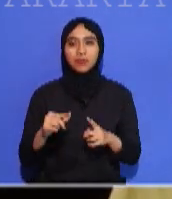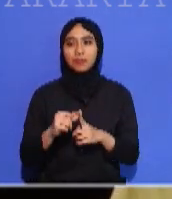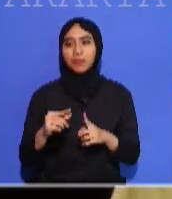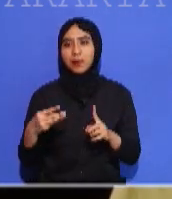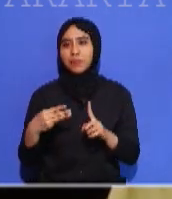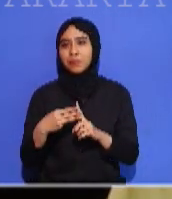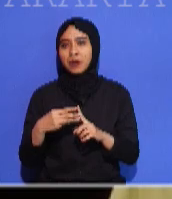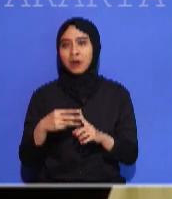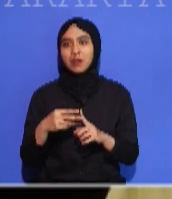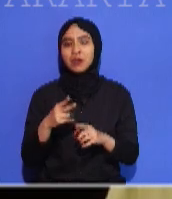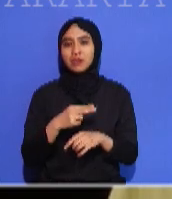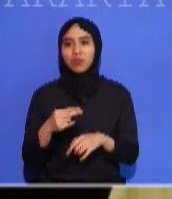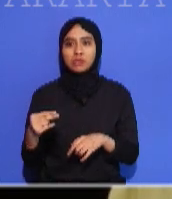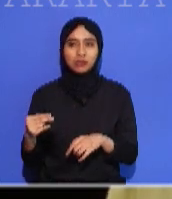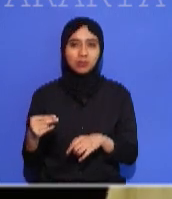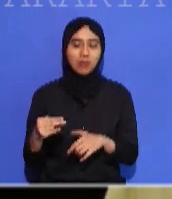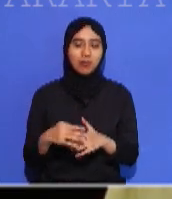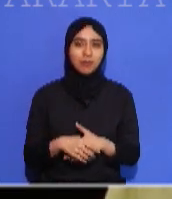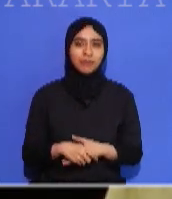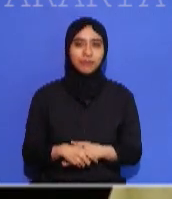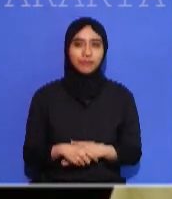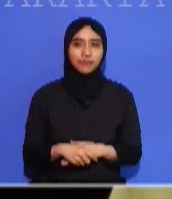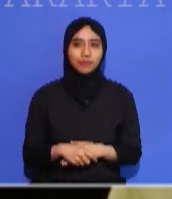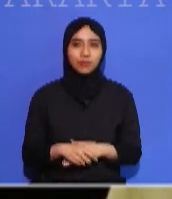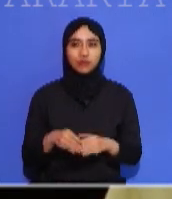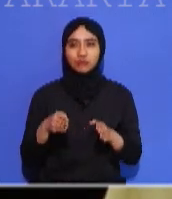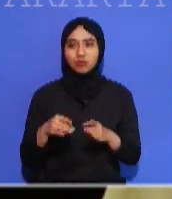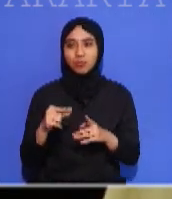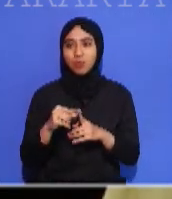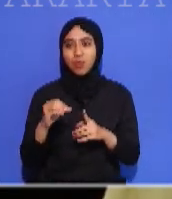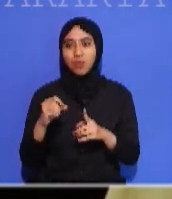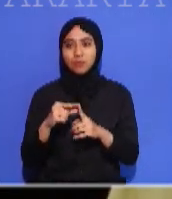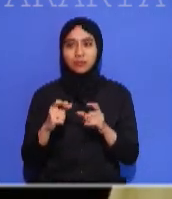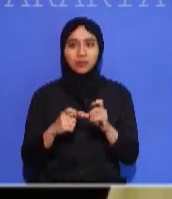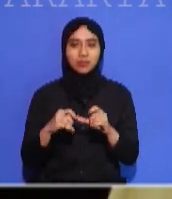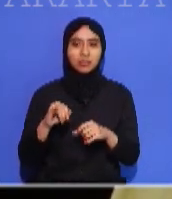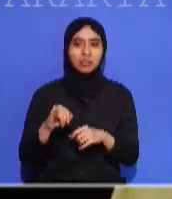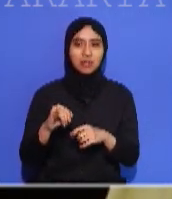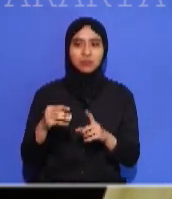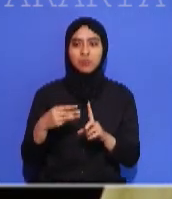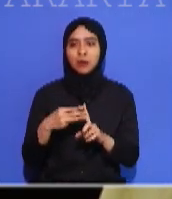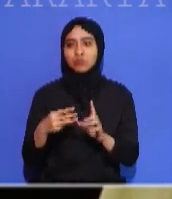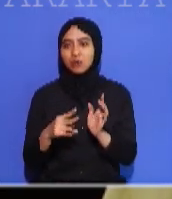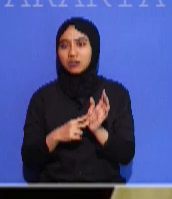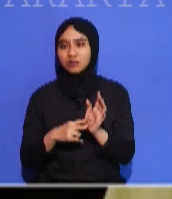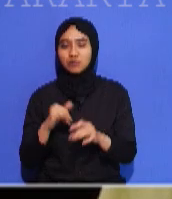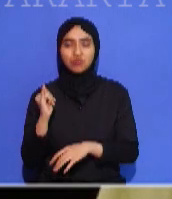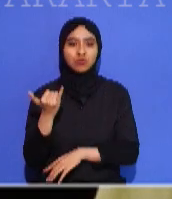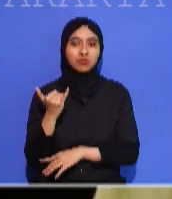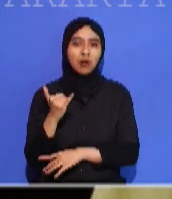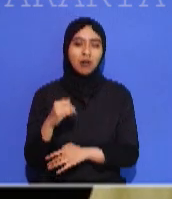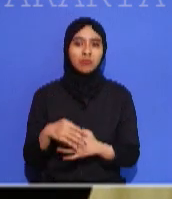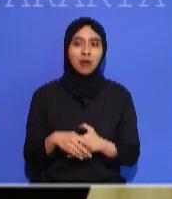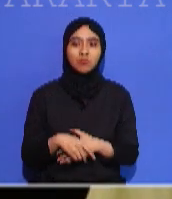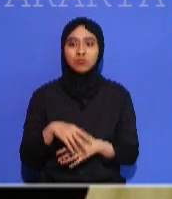Indonesia popsi Bayu Manunggal popsi Bayu Manunggal yang ada di DIY maupun di luar